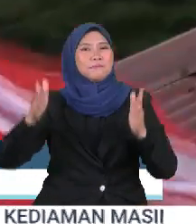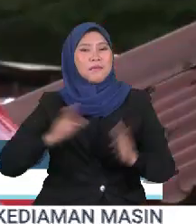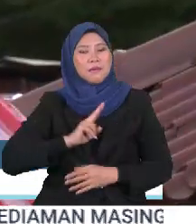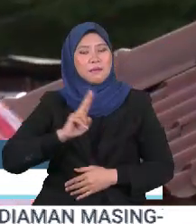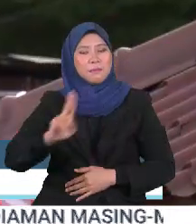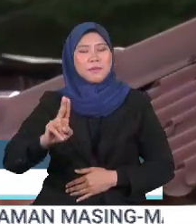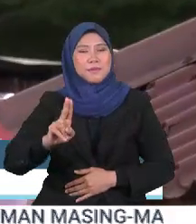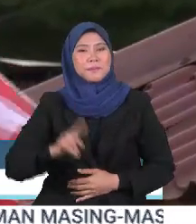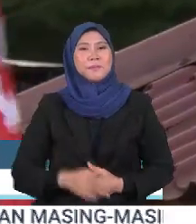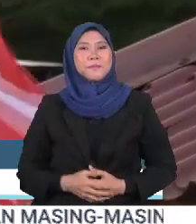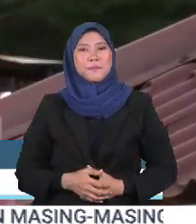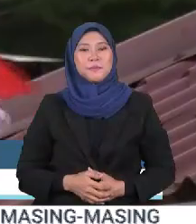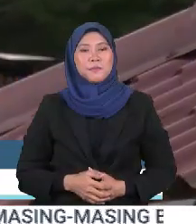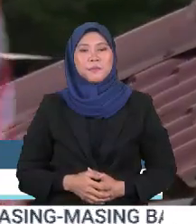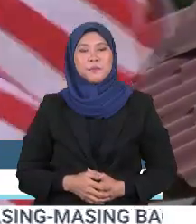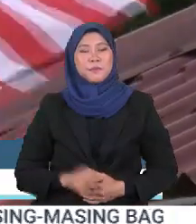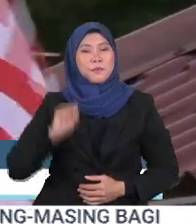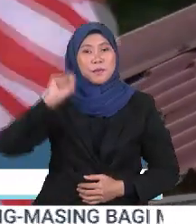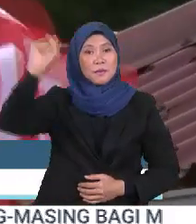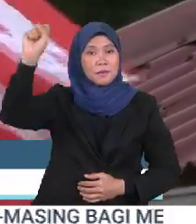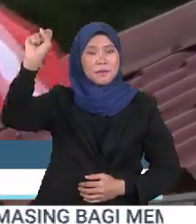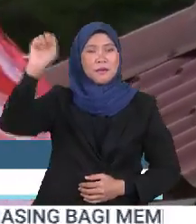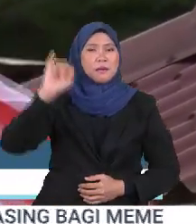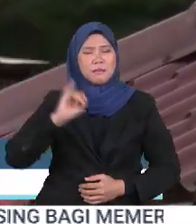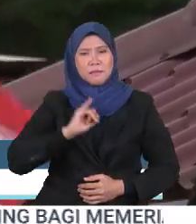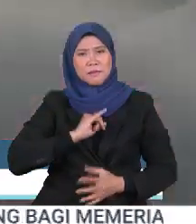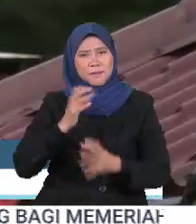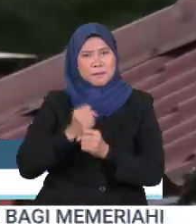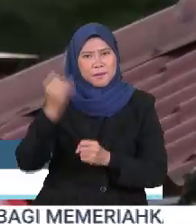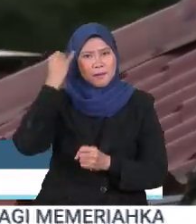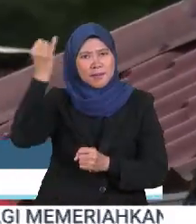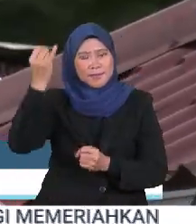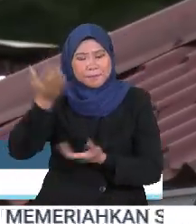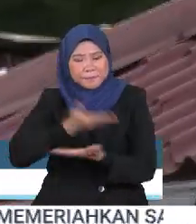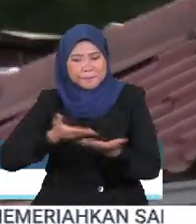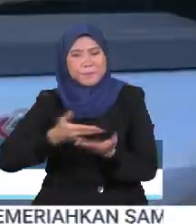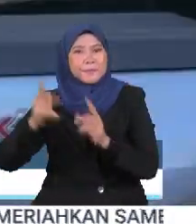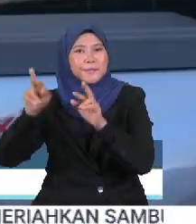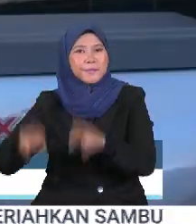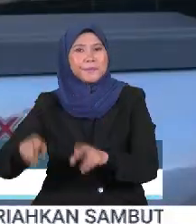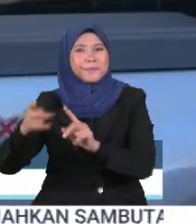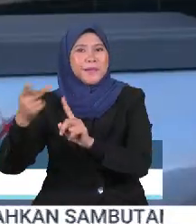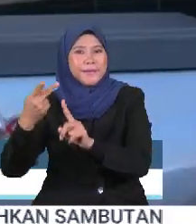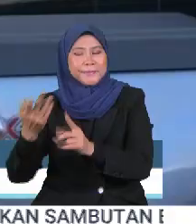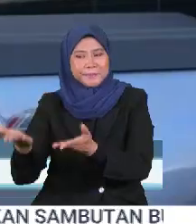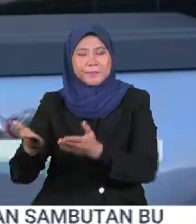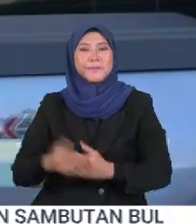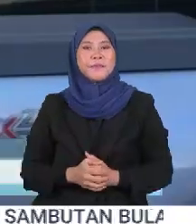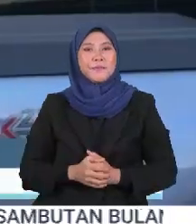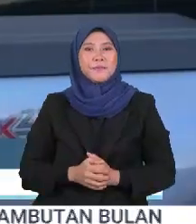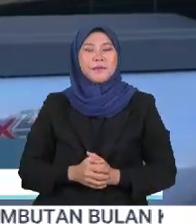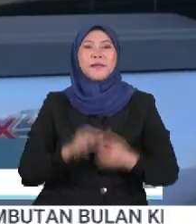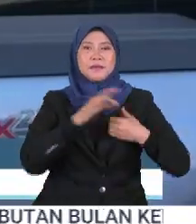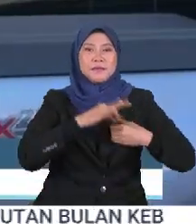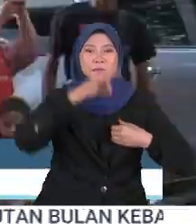agama. Mengisi kemerdekaan, saya mendapatkan pandangan rakyat Pulau Pinang. Ada semangat